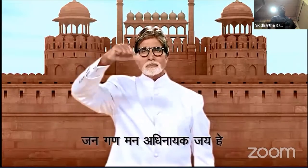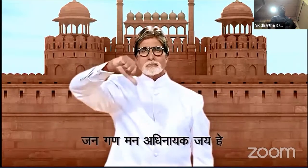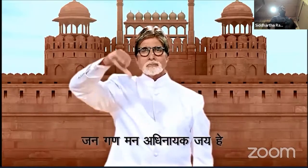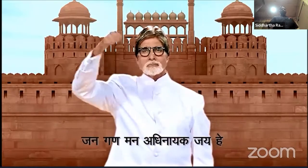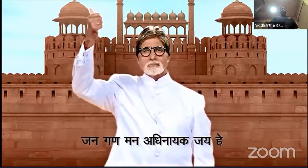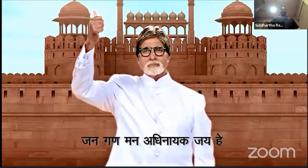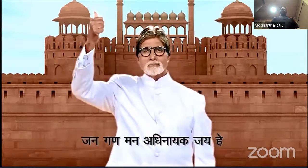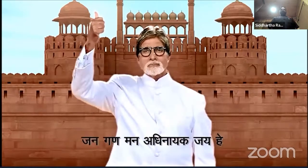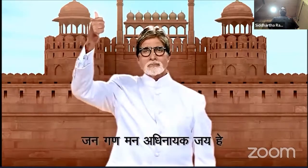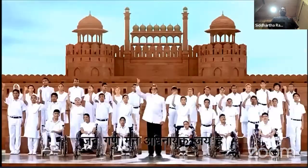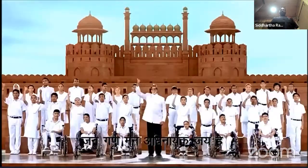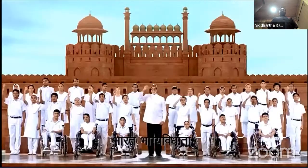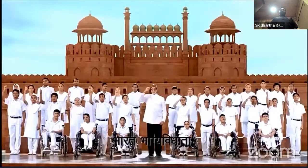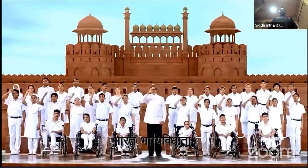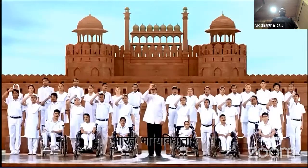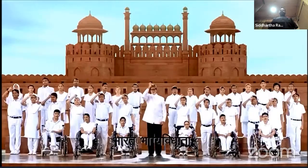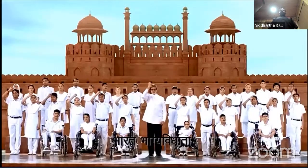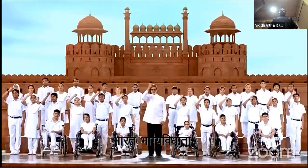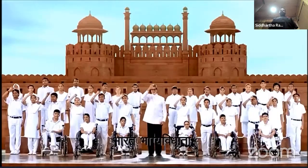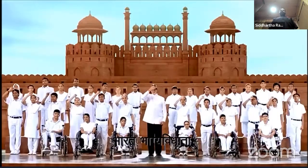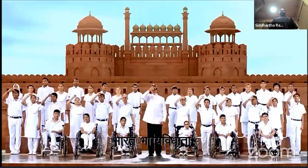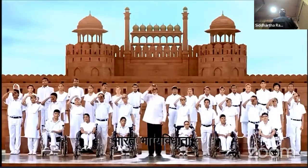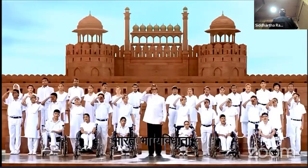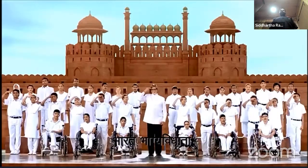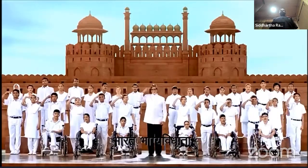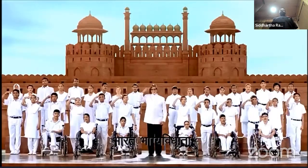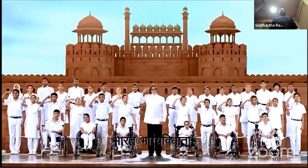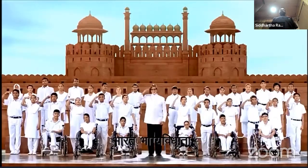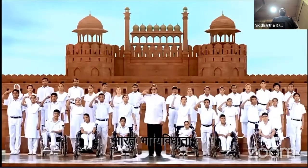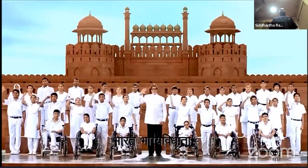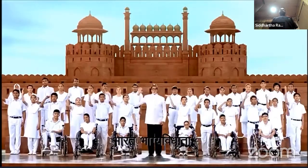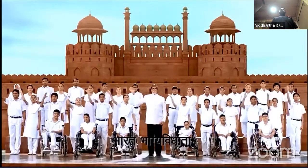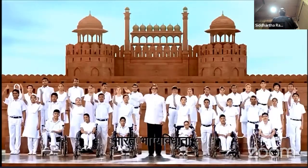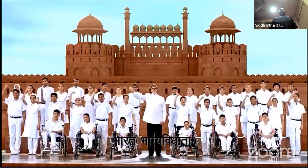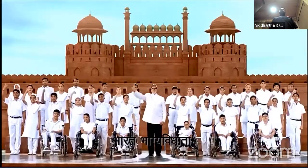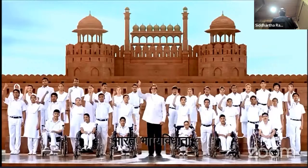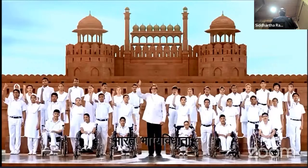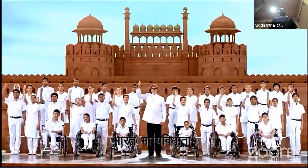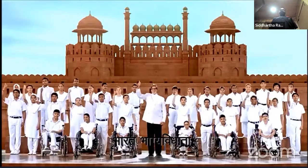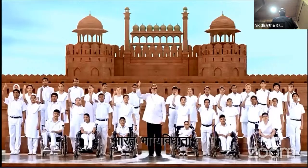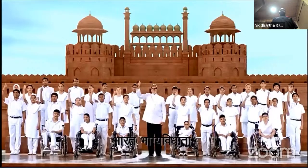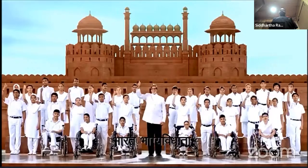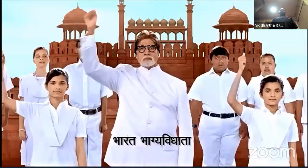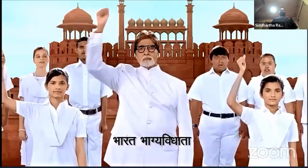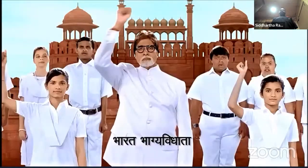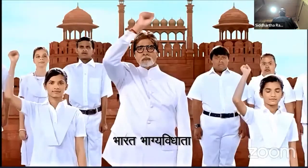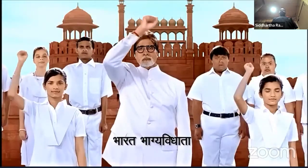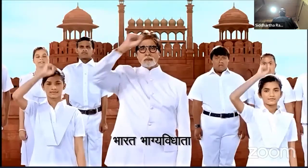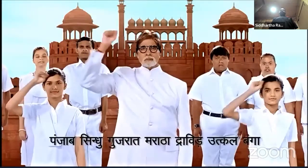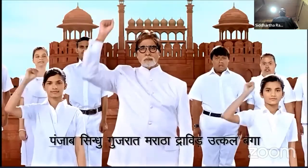अधिनायक जय हे भारत भाग्य विधाता